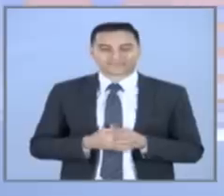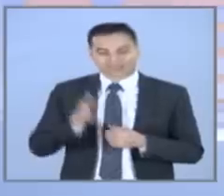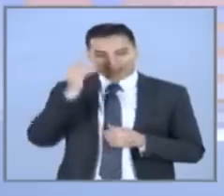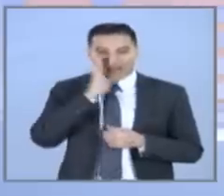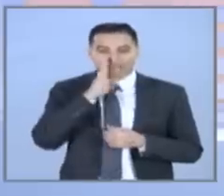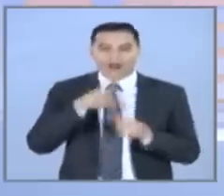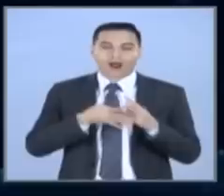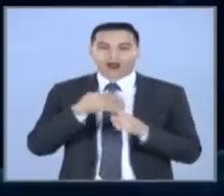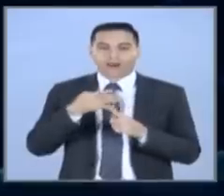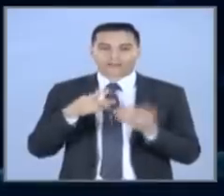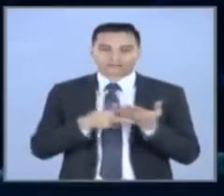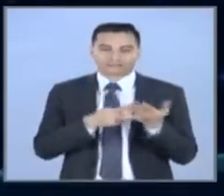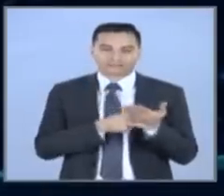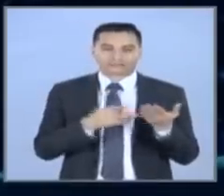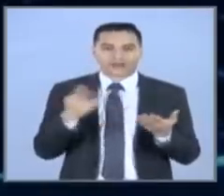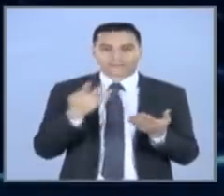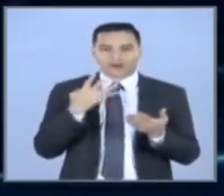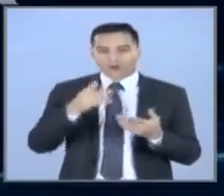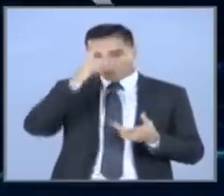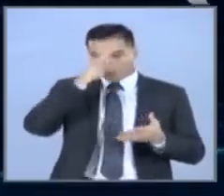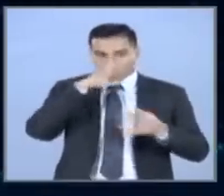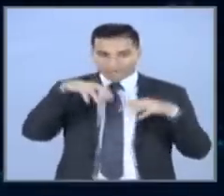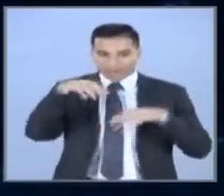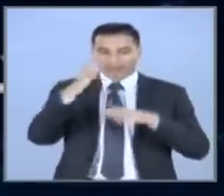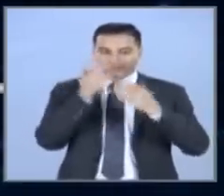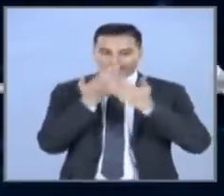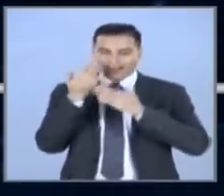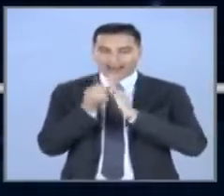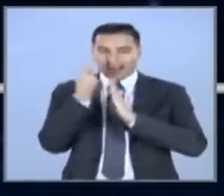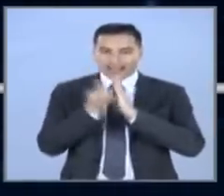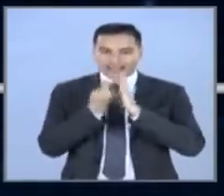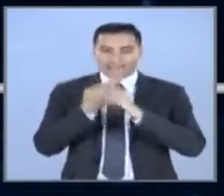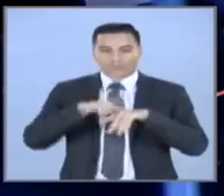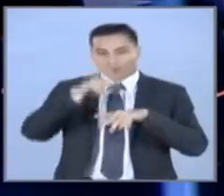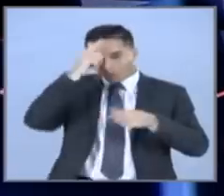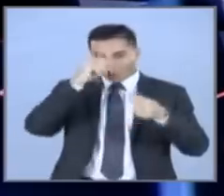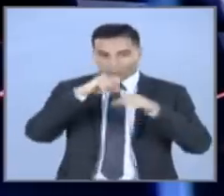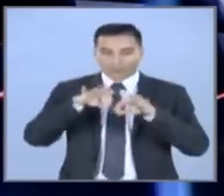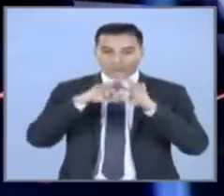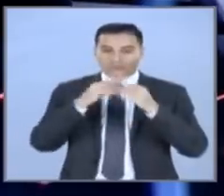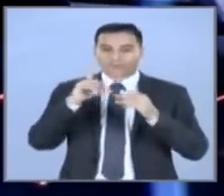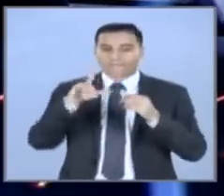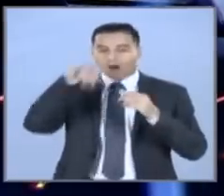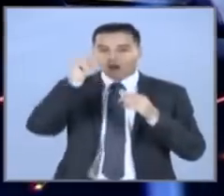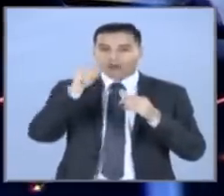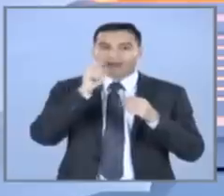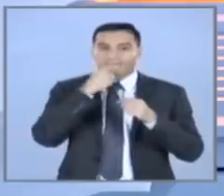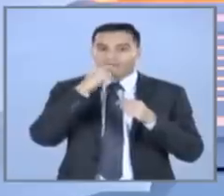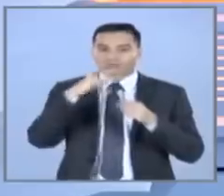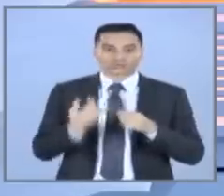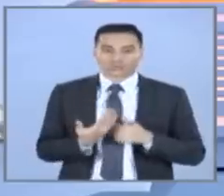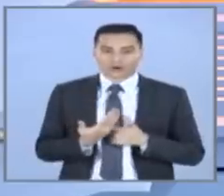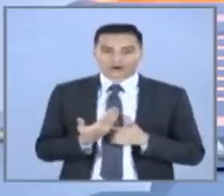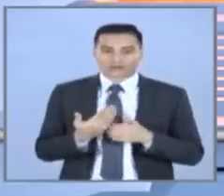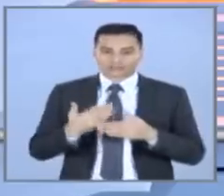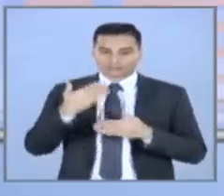فقرة العلم أربع أجزاء: جغرافيا، تاريخ، أدب، وعلوم. عيلة برايا امتى الجوكر؟